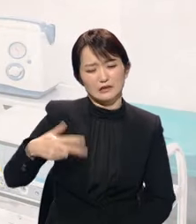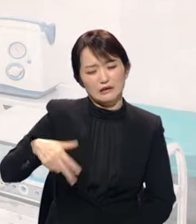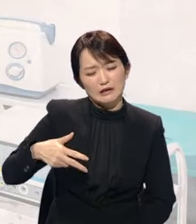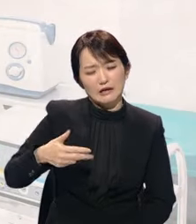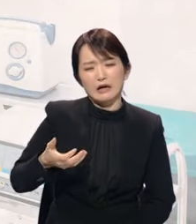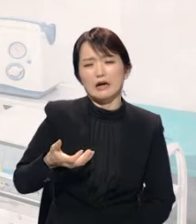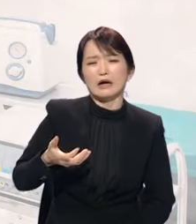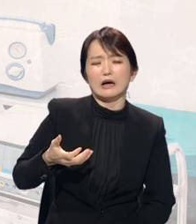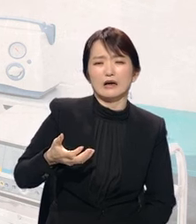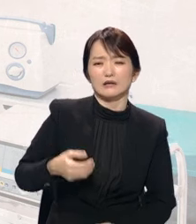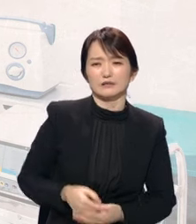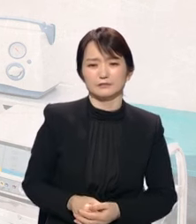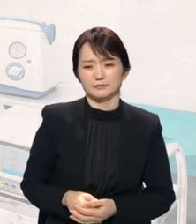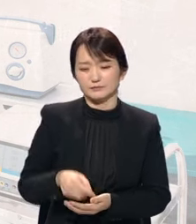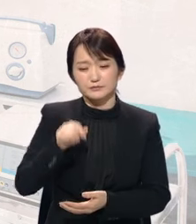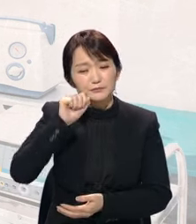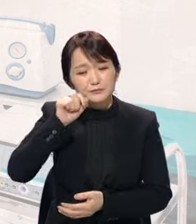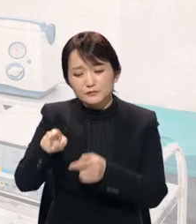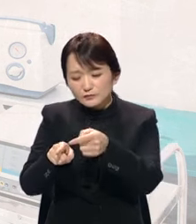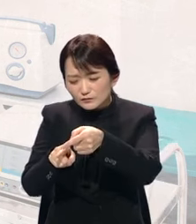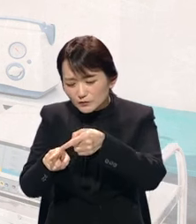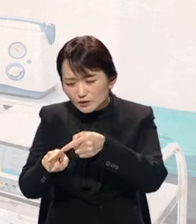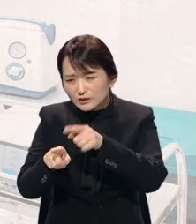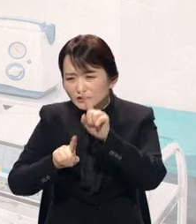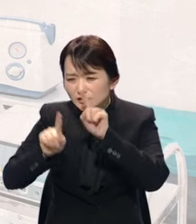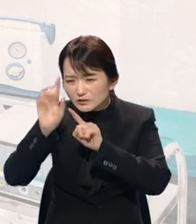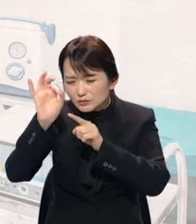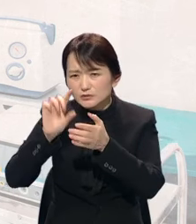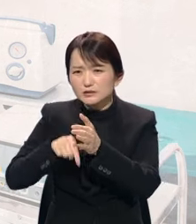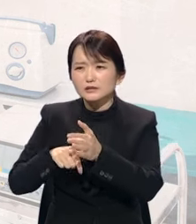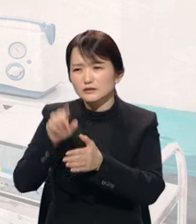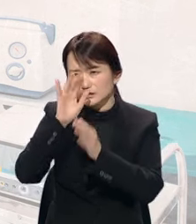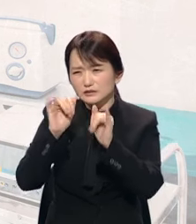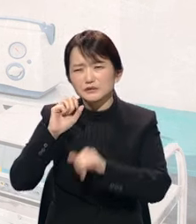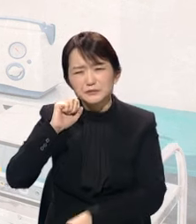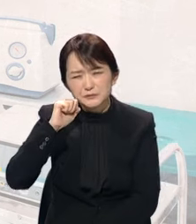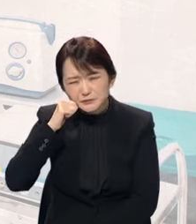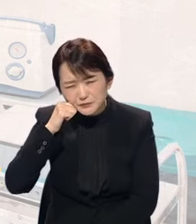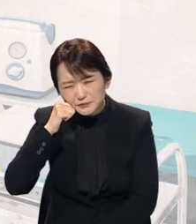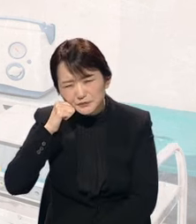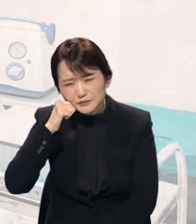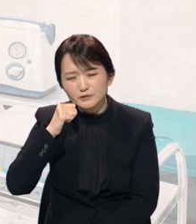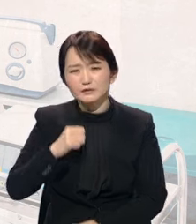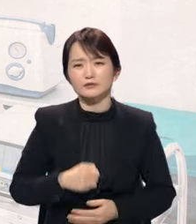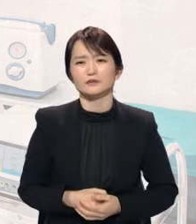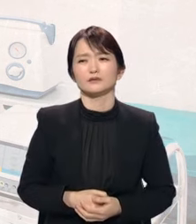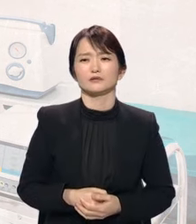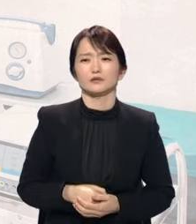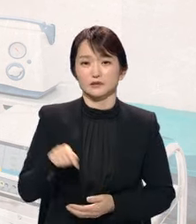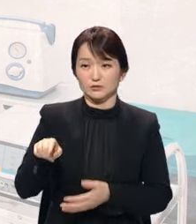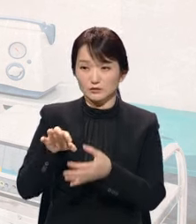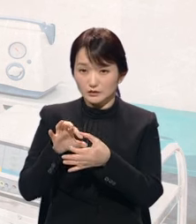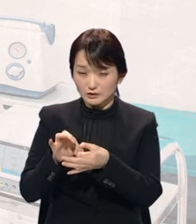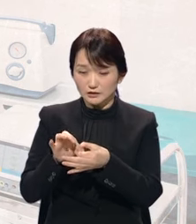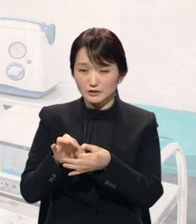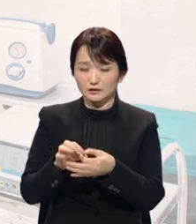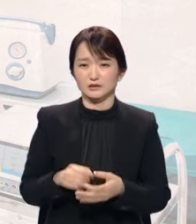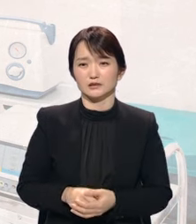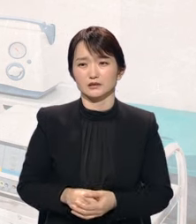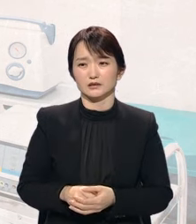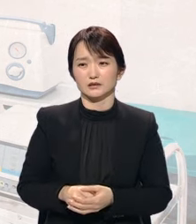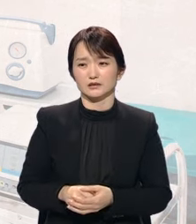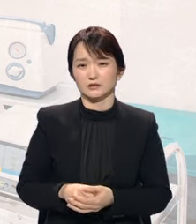된다. 그리고 손상 부위나 정도 고려했을 때 어떤 환자의 어려움 호소, 그런 게 신빙성이 높다. 이걸로 인해서 정상적인 성생활에